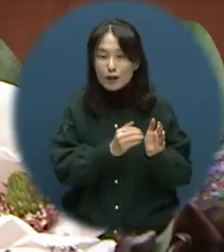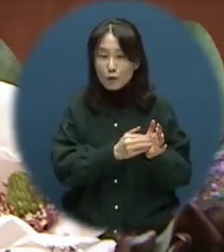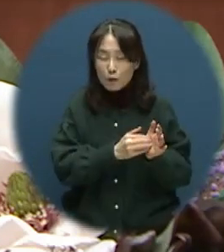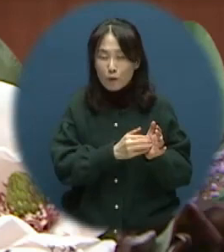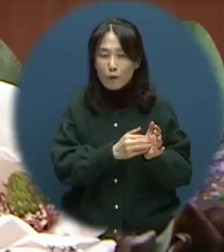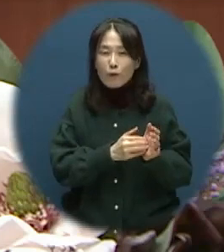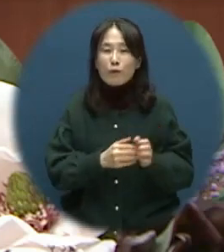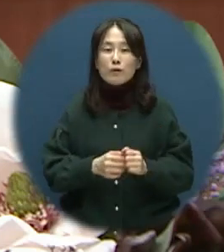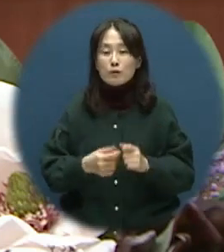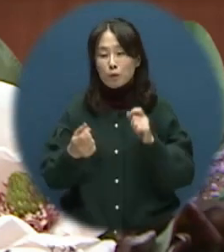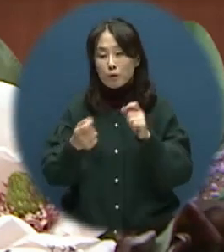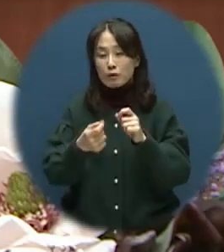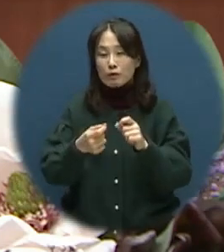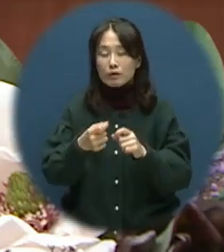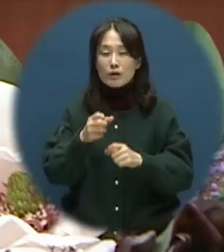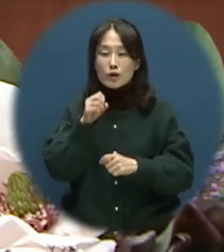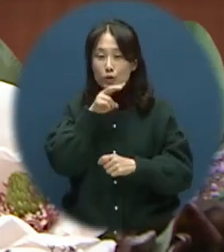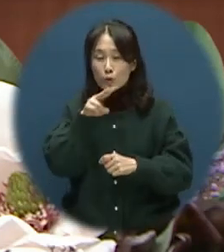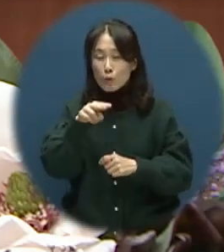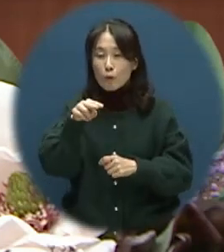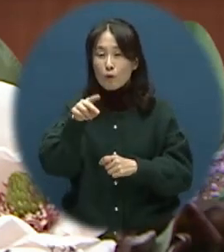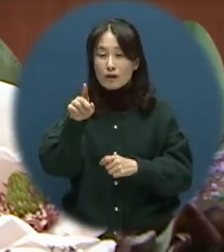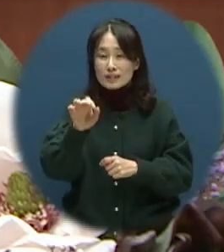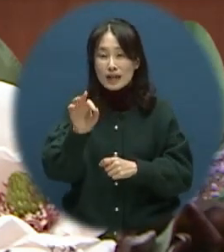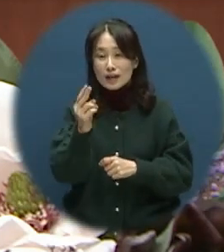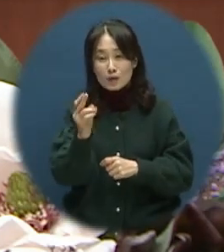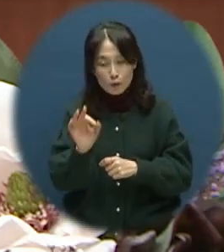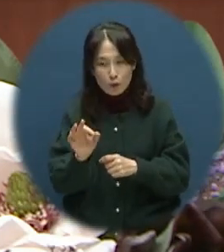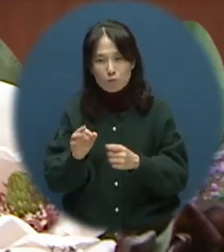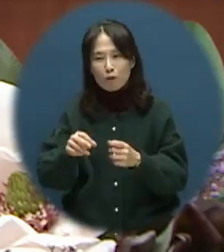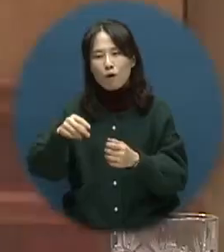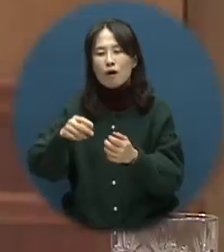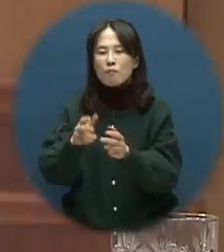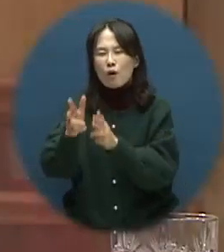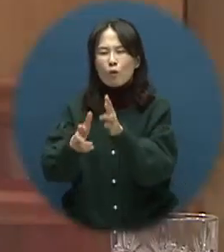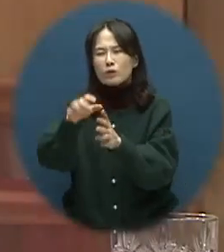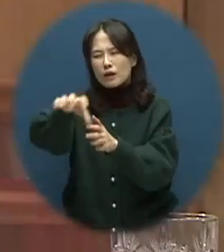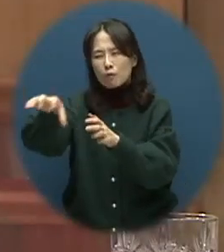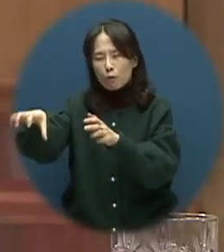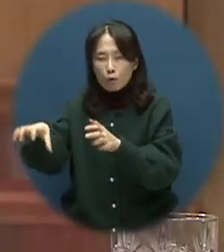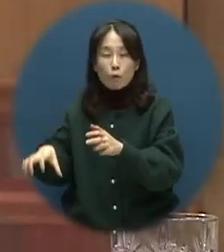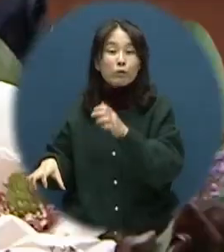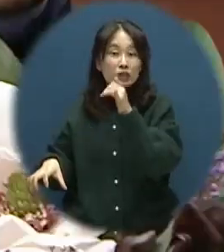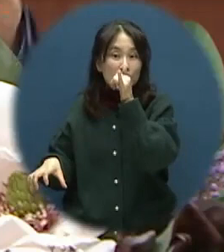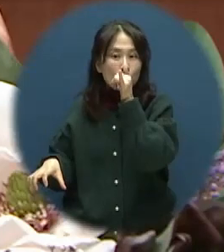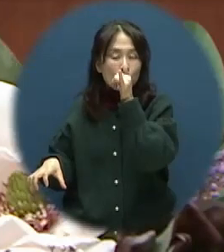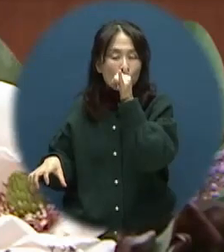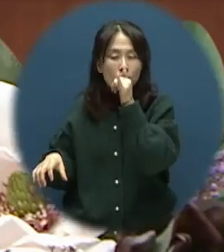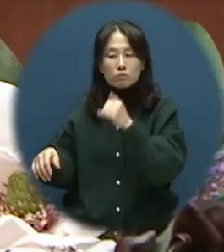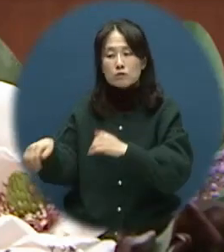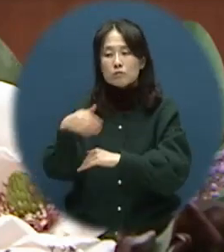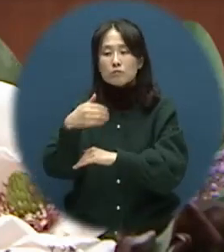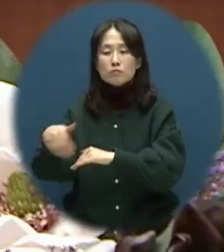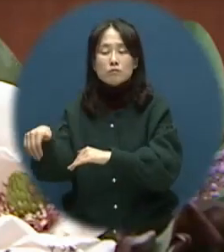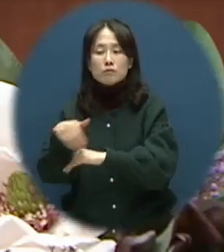그 근처에 양양의 시멘트가 근처에 몇 킬로 반경이 있다 그렇죠, 보니까 그렇죠. 지나가다